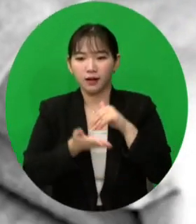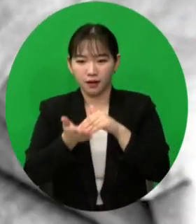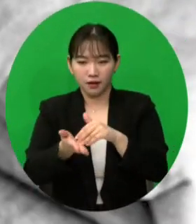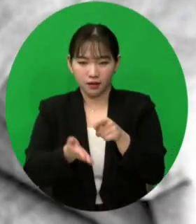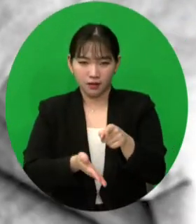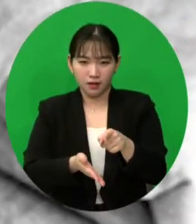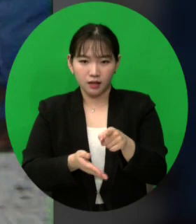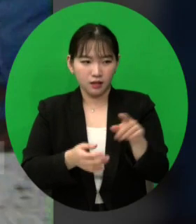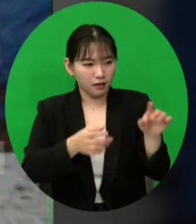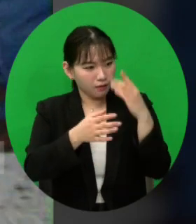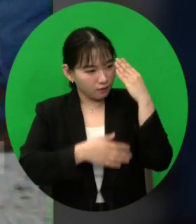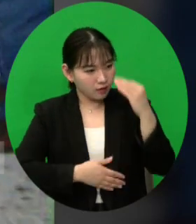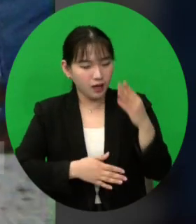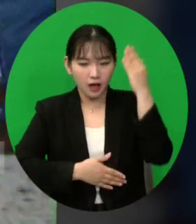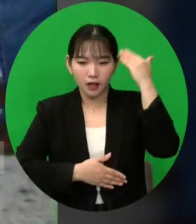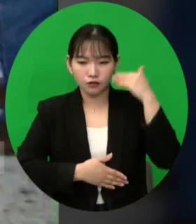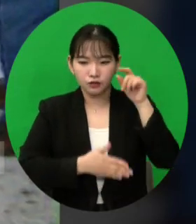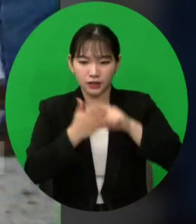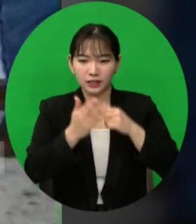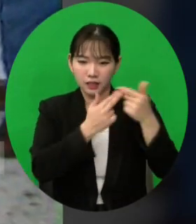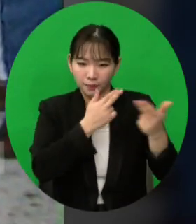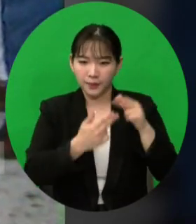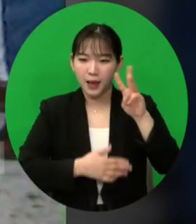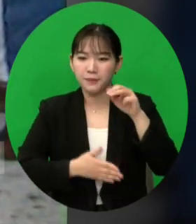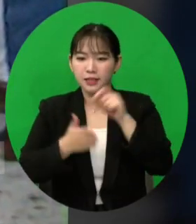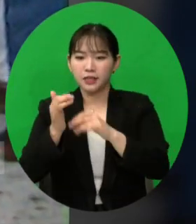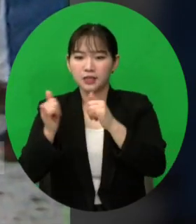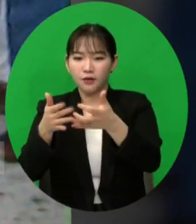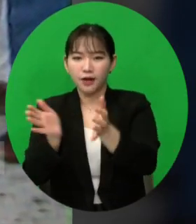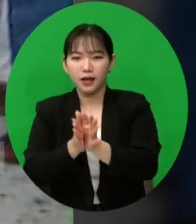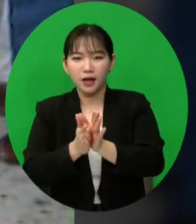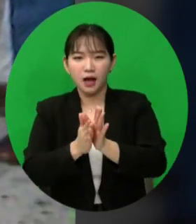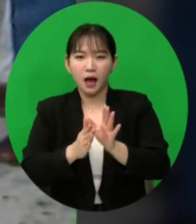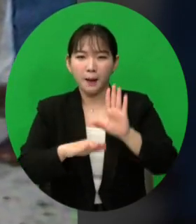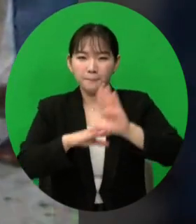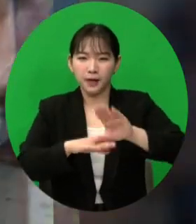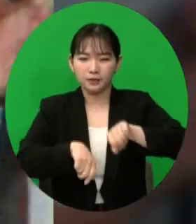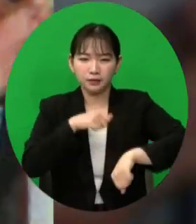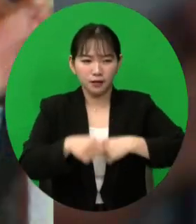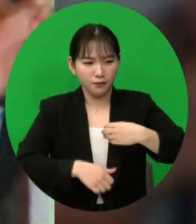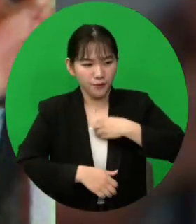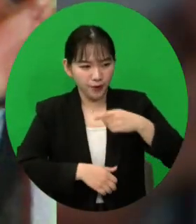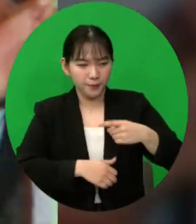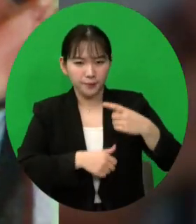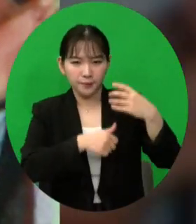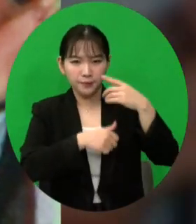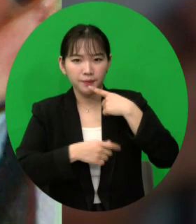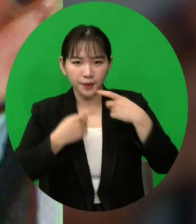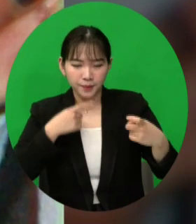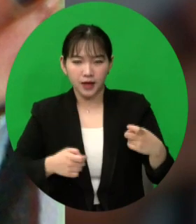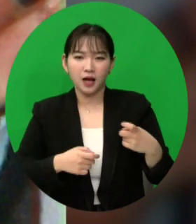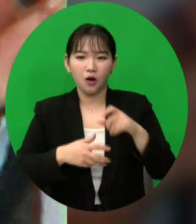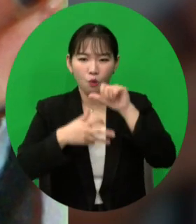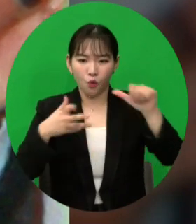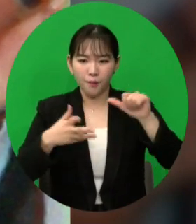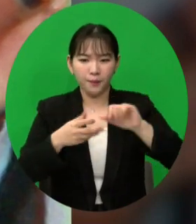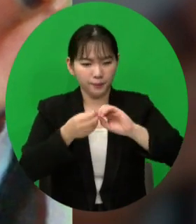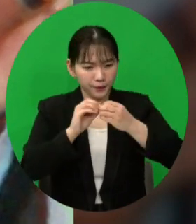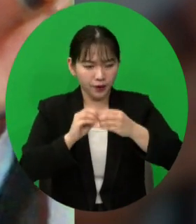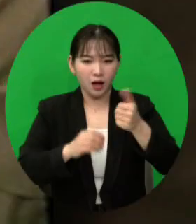관련해 한국기자협회와 MBC 기자회 등은 언론 자유를 위협하고 5.18을 왜곡한 황 수석의 사퇴를